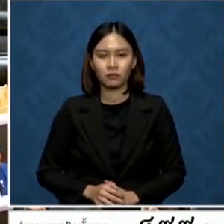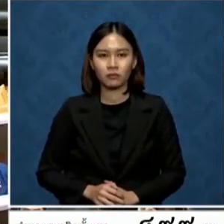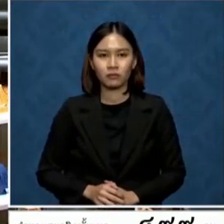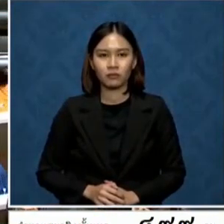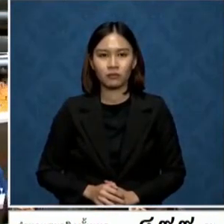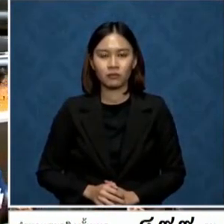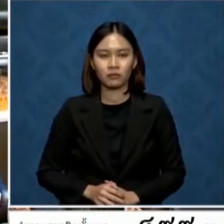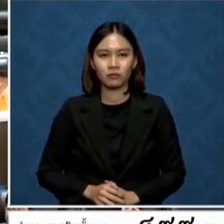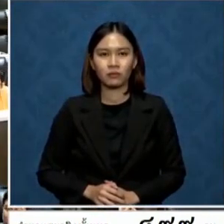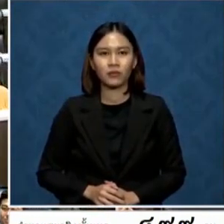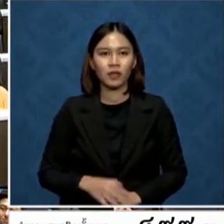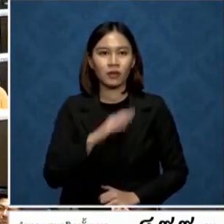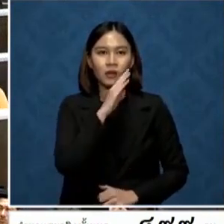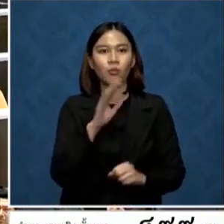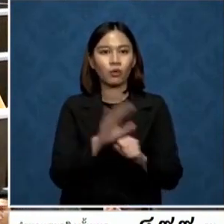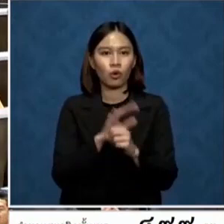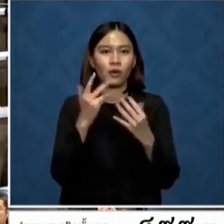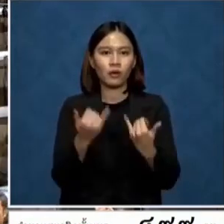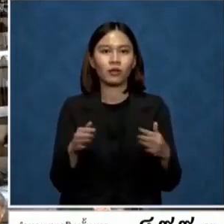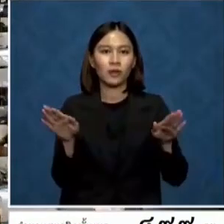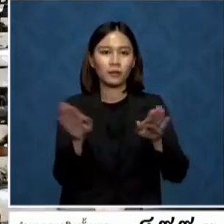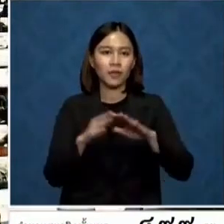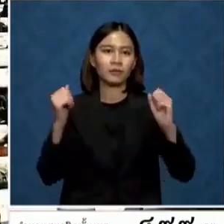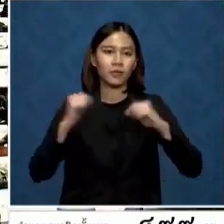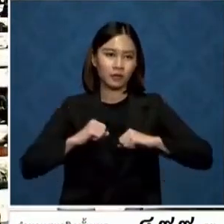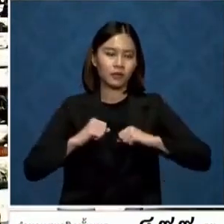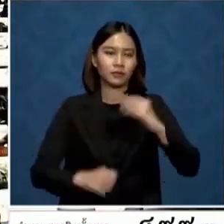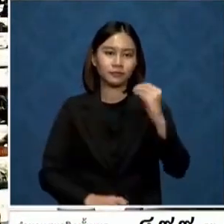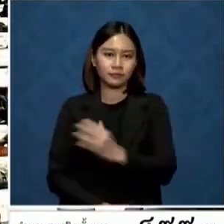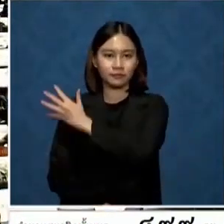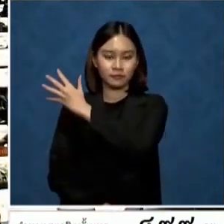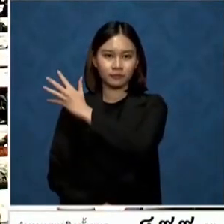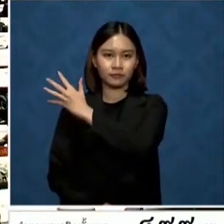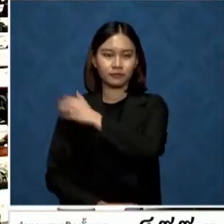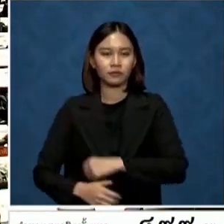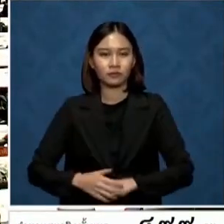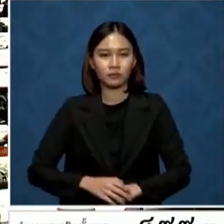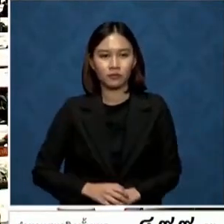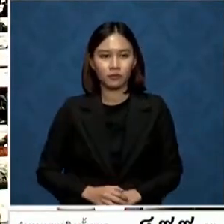ครับถ้าครบแล้วผมขอปิดการลงมตินะครับขอเชิญแสดงผล